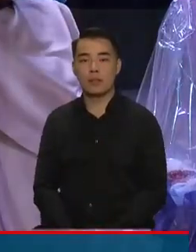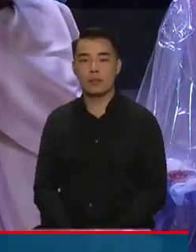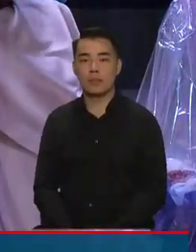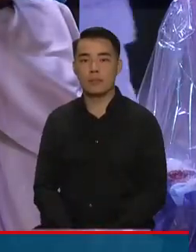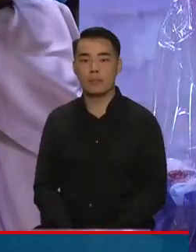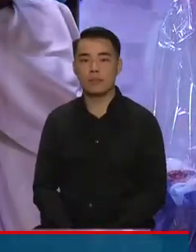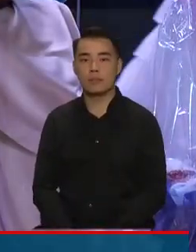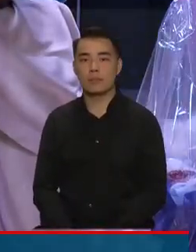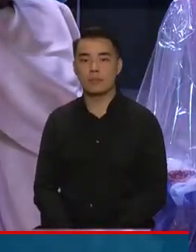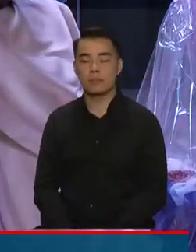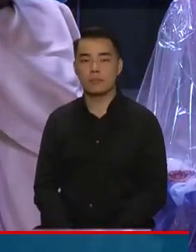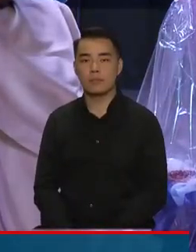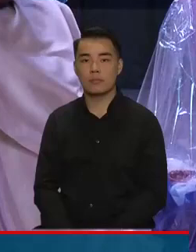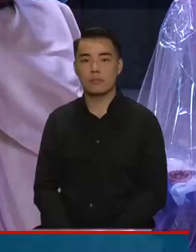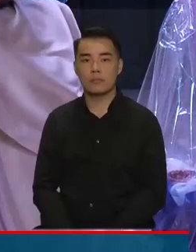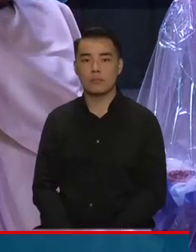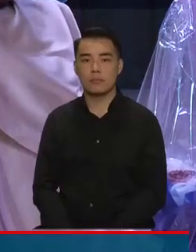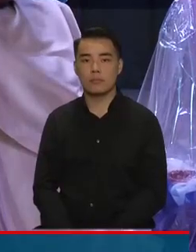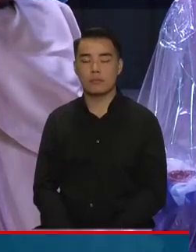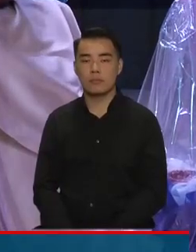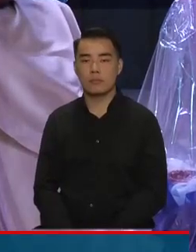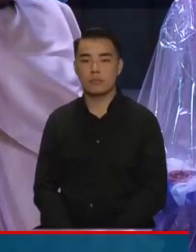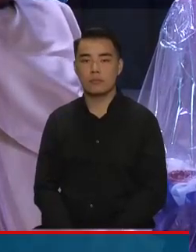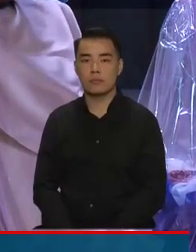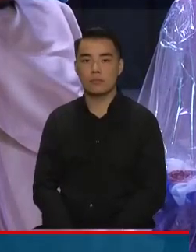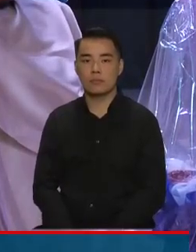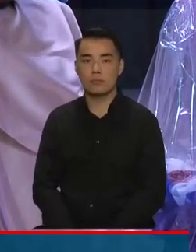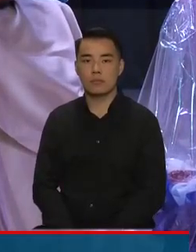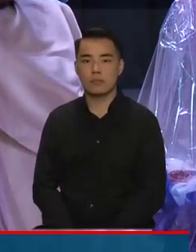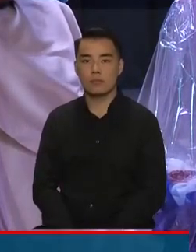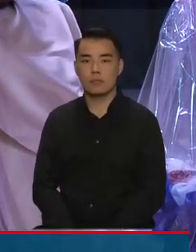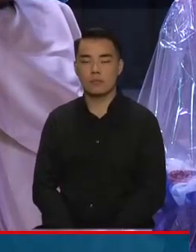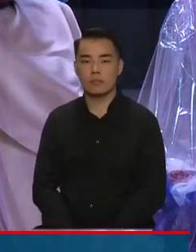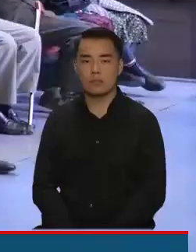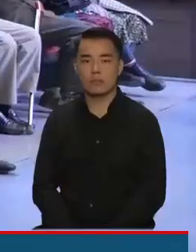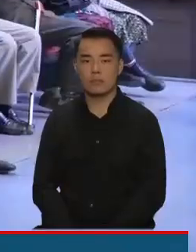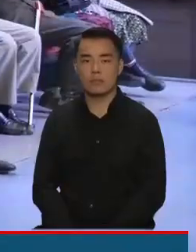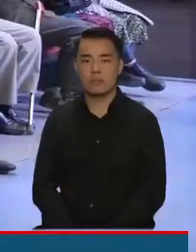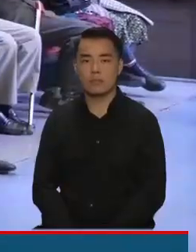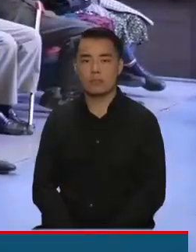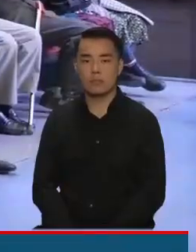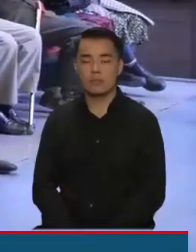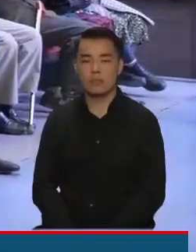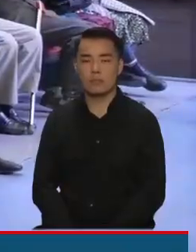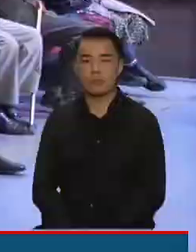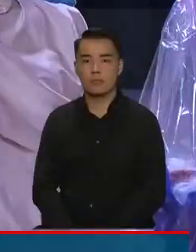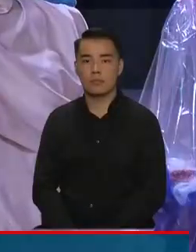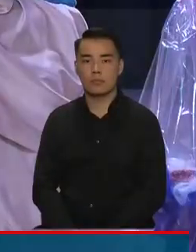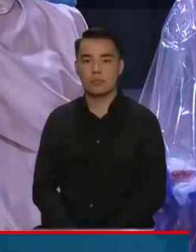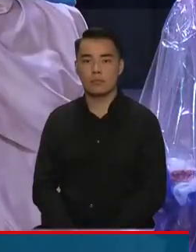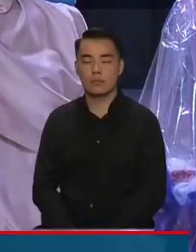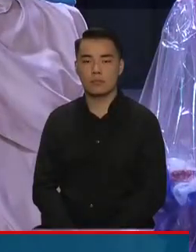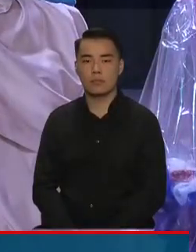туған күні қашан десе, қалыштың туған күні айтар еді қайын.